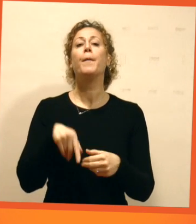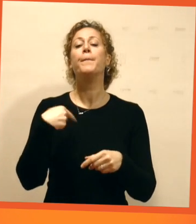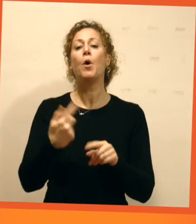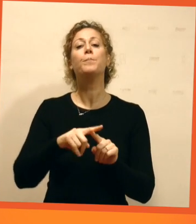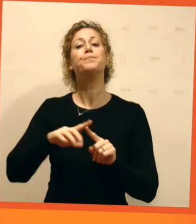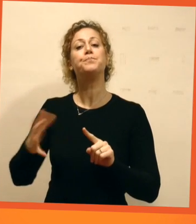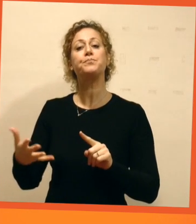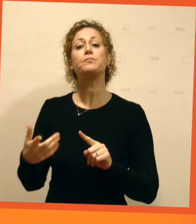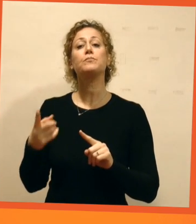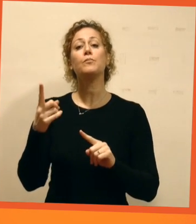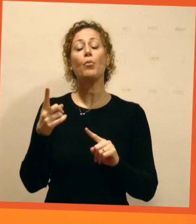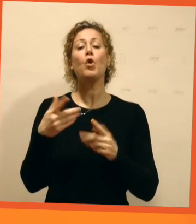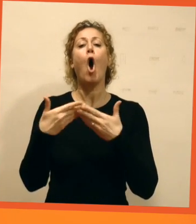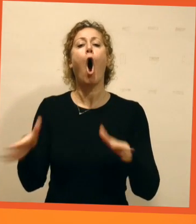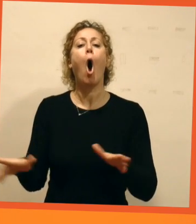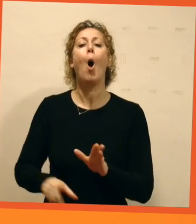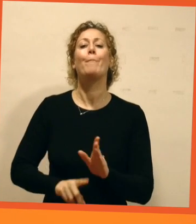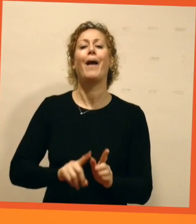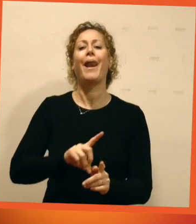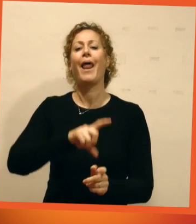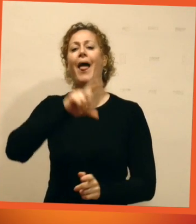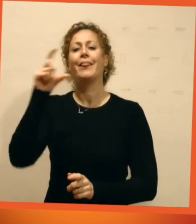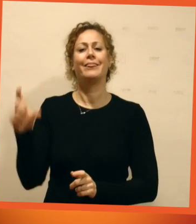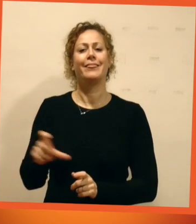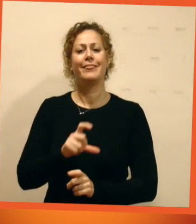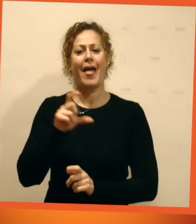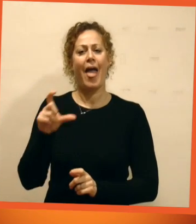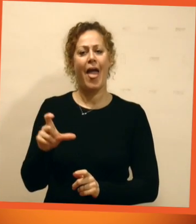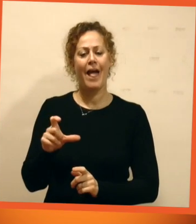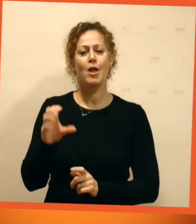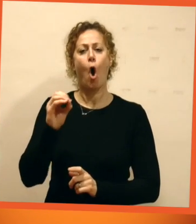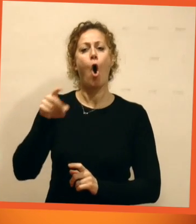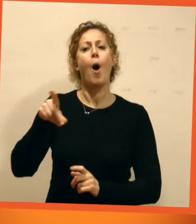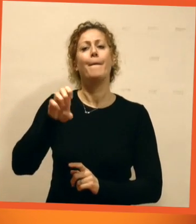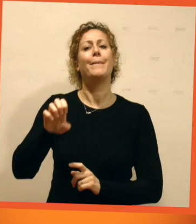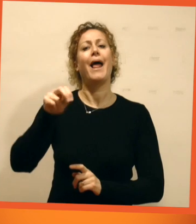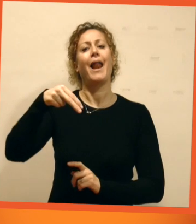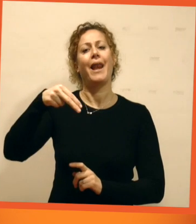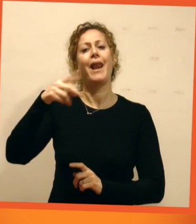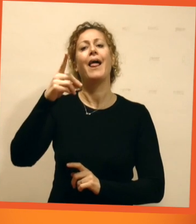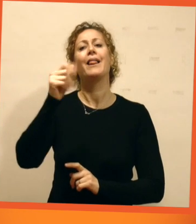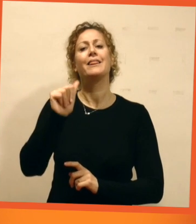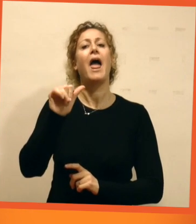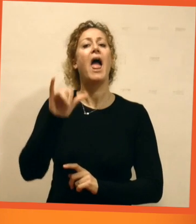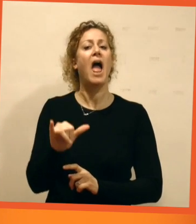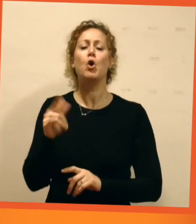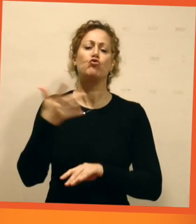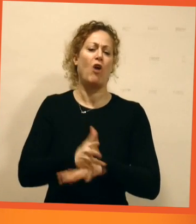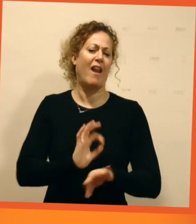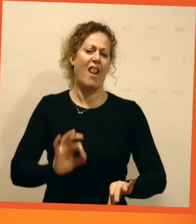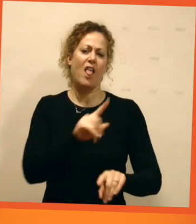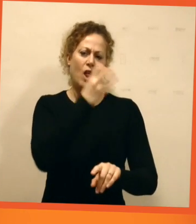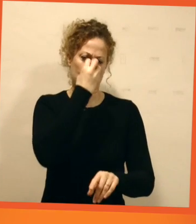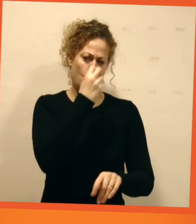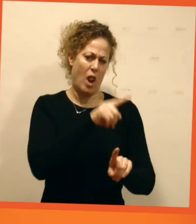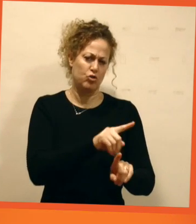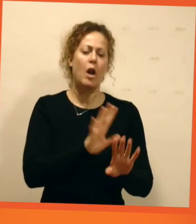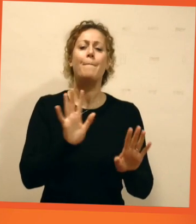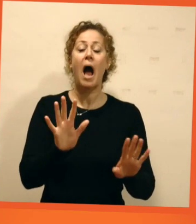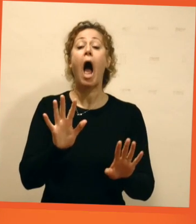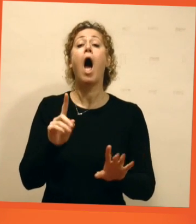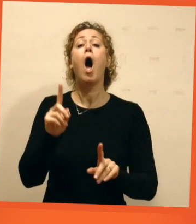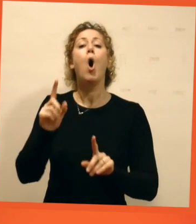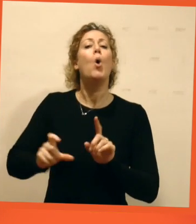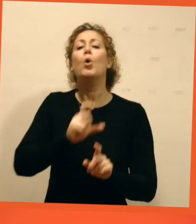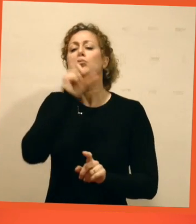un open day che non c'entra niente con la scuola di circo, ma di cui la scuola di circo si occupa, che sarà un open day dedicato a tutte le